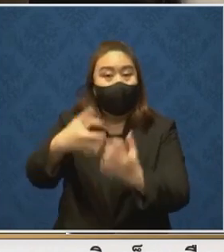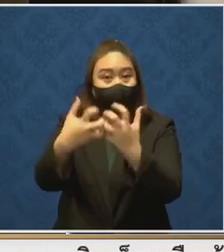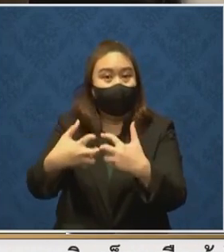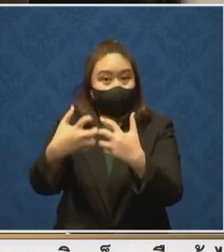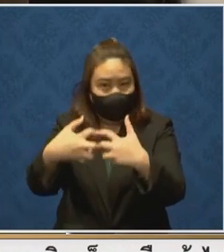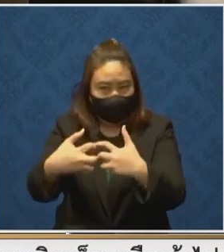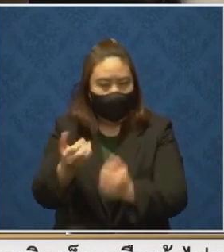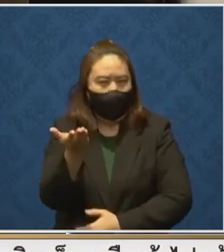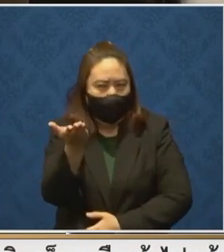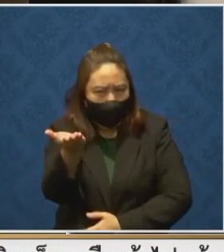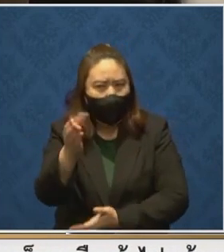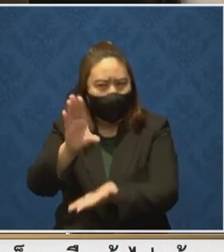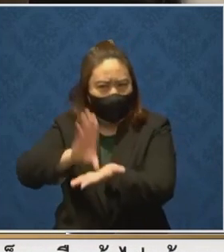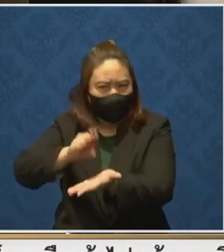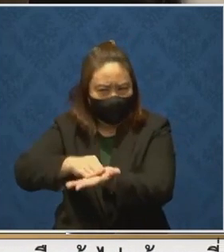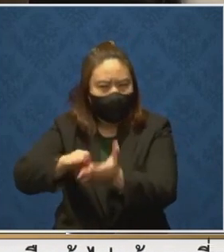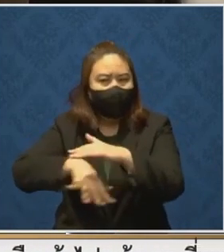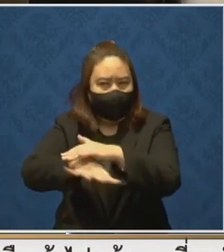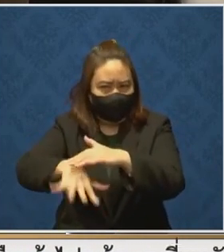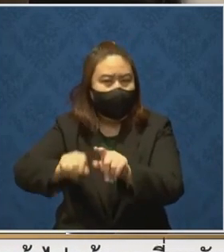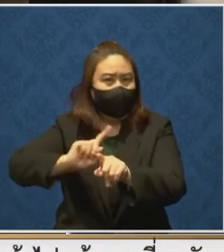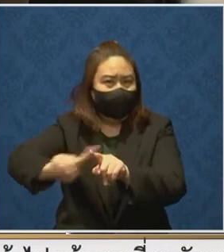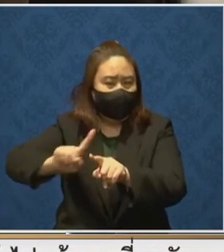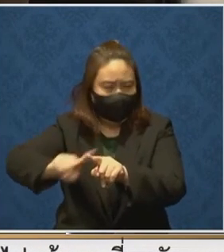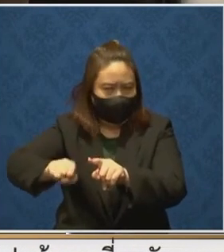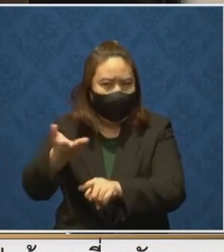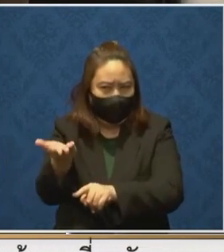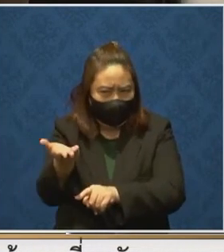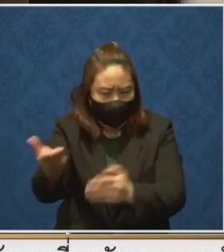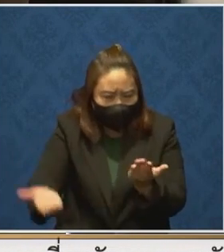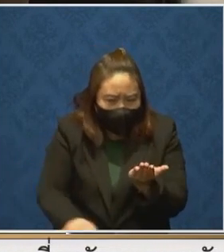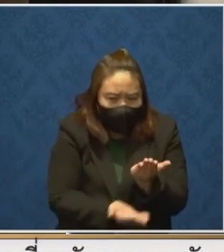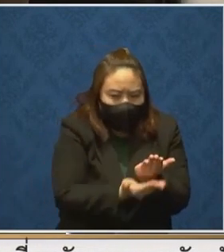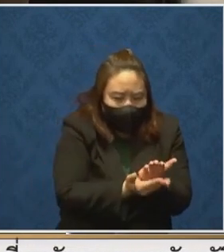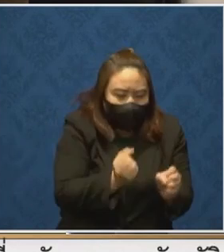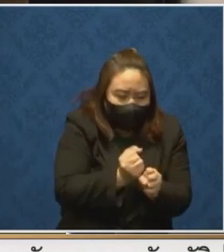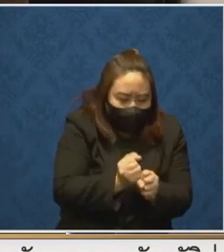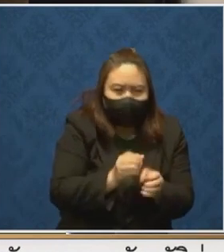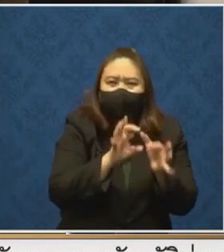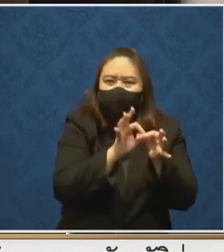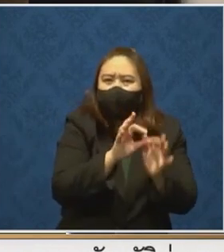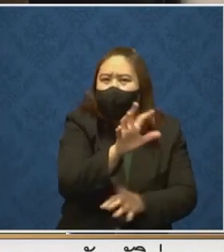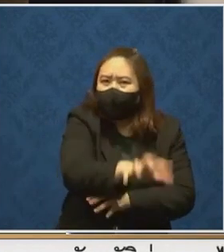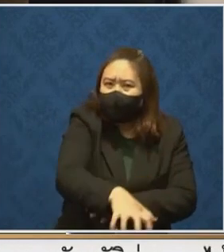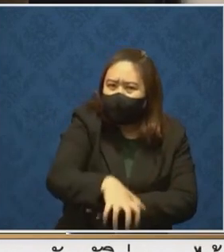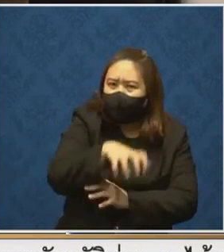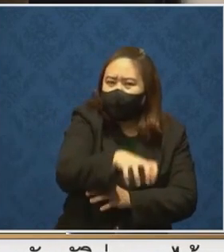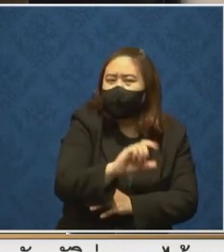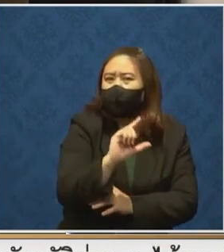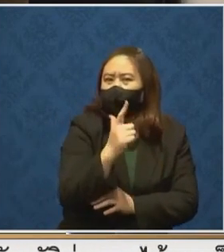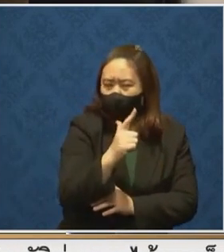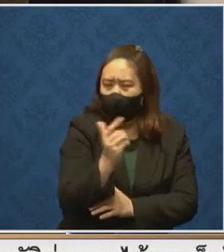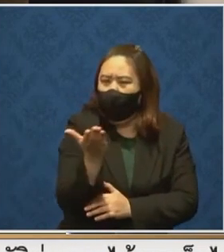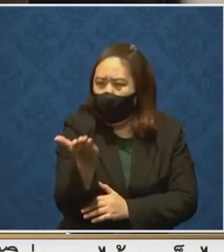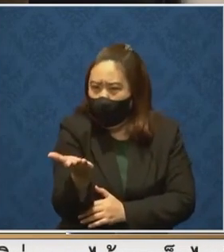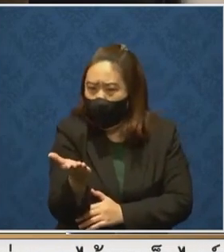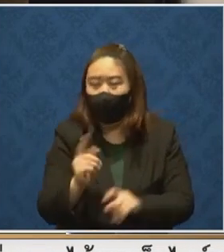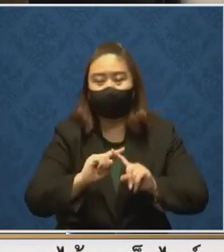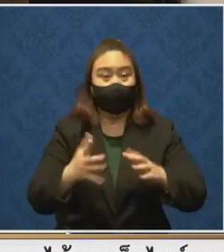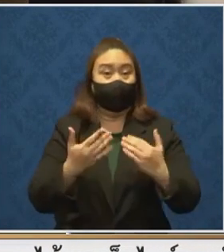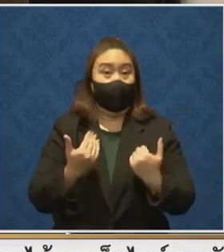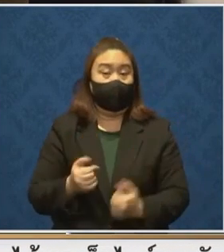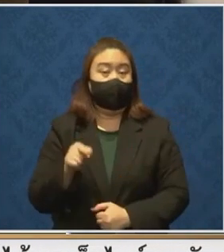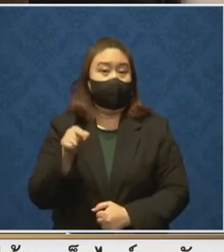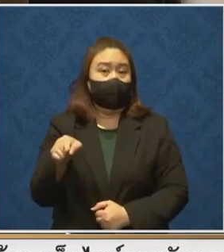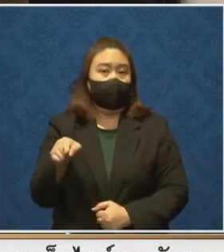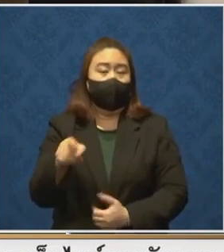รรมเพื่อขอข้มูลและหลกฐานต่ ประกอบกทำคดีที่เกี่วกับเมืองทองคลาแต่ปรากฏว่าจนถวันนี้ค่ะกอพ.ร.ก็ยั